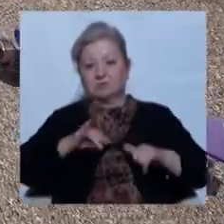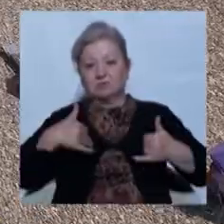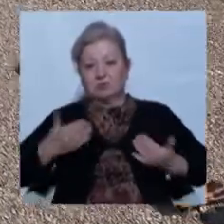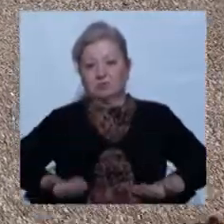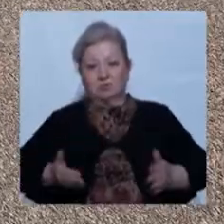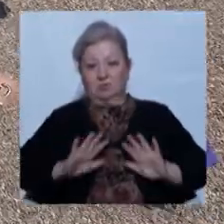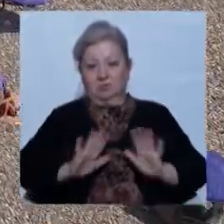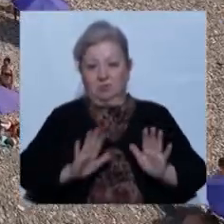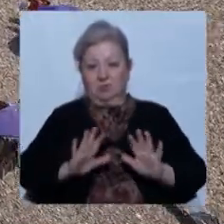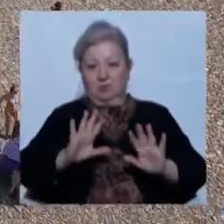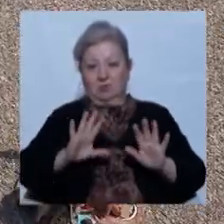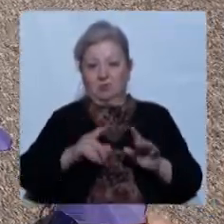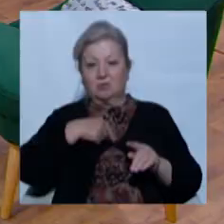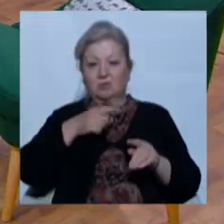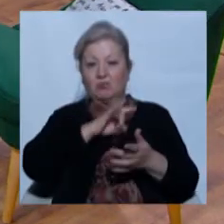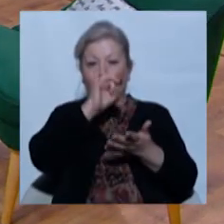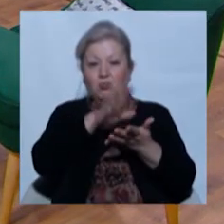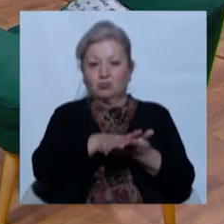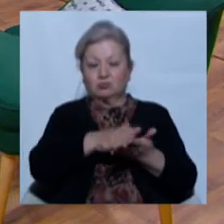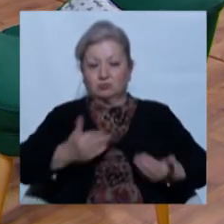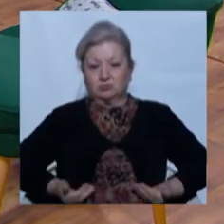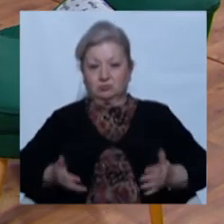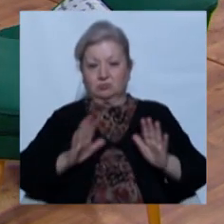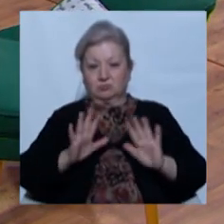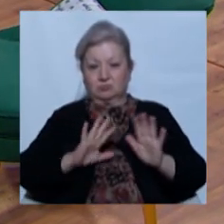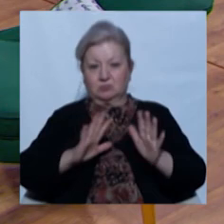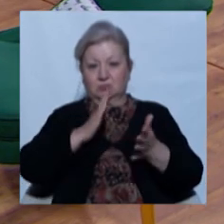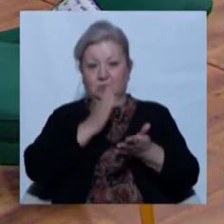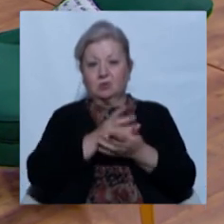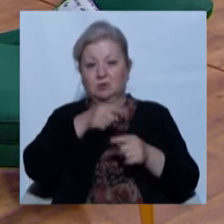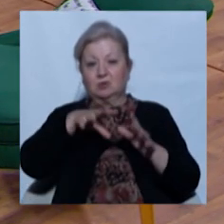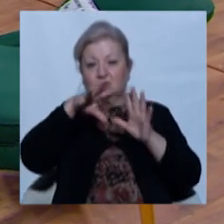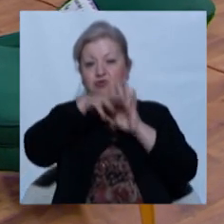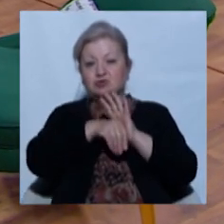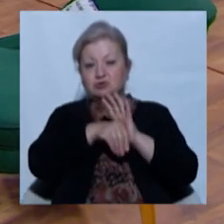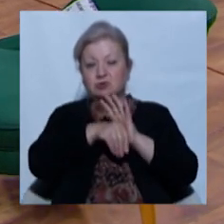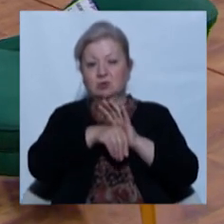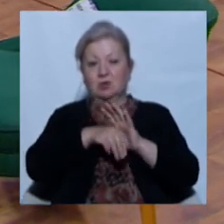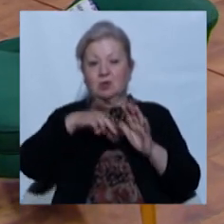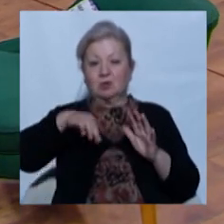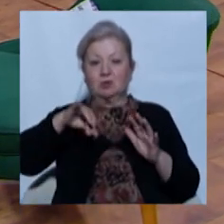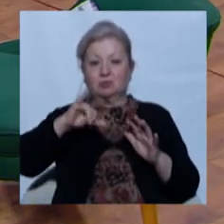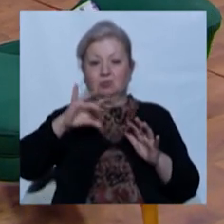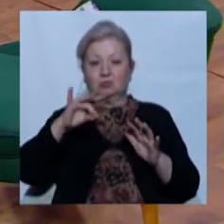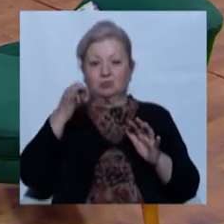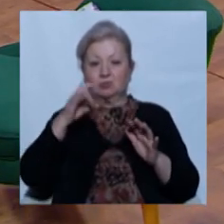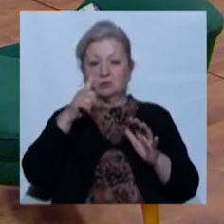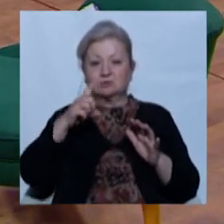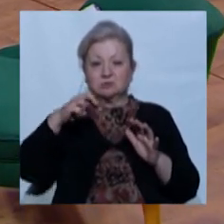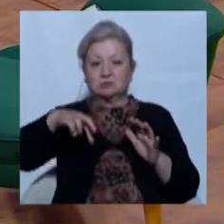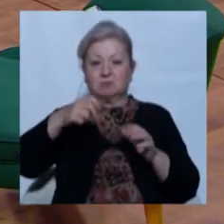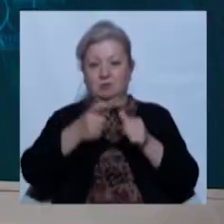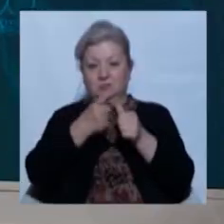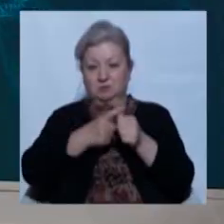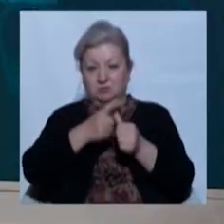ცხოვრობთ, ანუ ჩვენი მუდმივი საცხოვრებელი არ არის, და ამას ქვია შიდა ტურიზმი, როდესაც ჩვენ ქვეყანას არ ვტოვებ. და შიდა